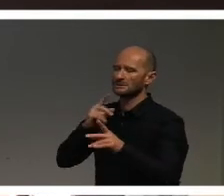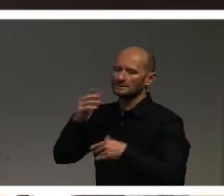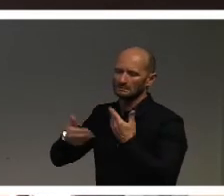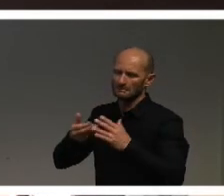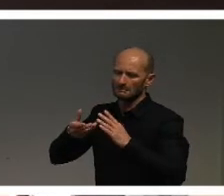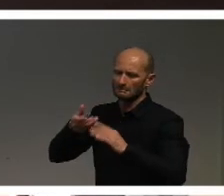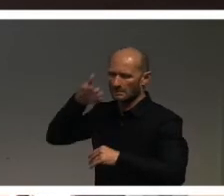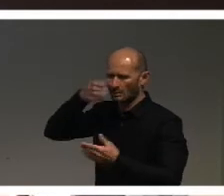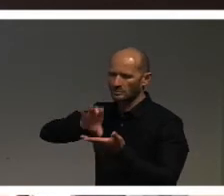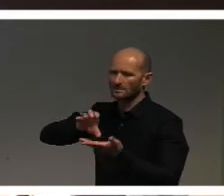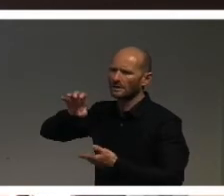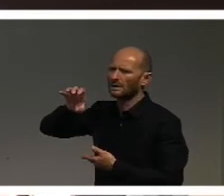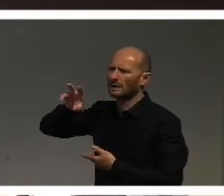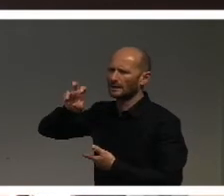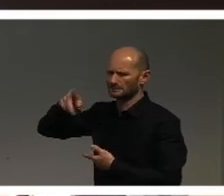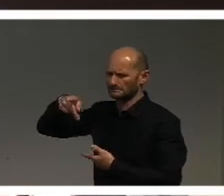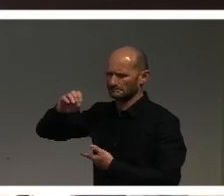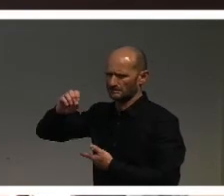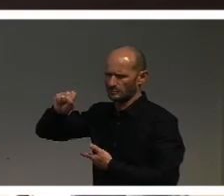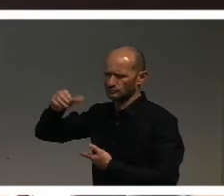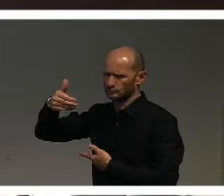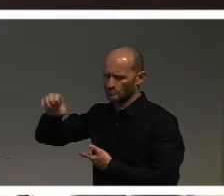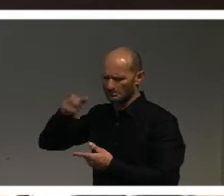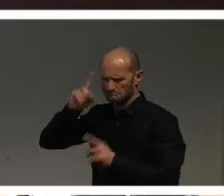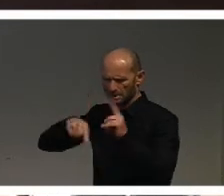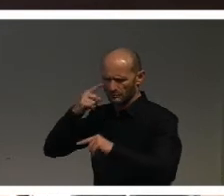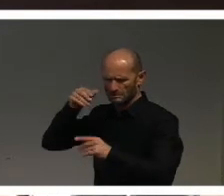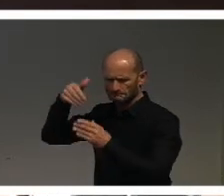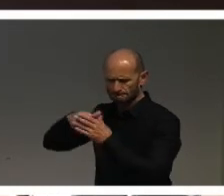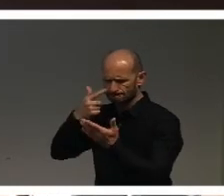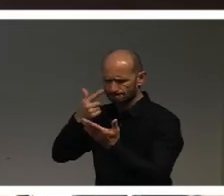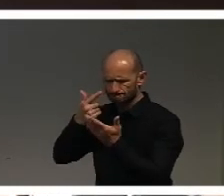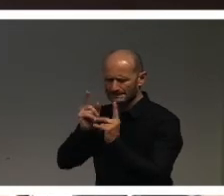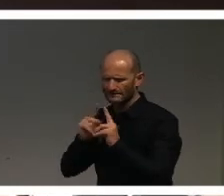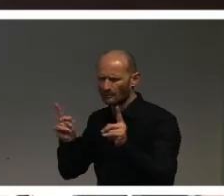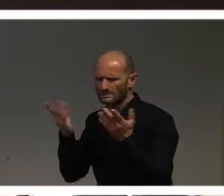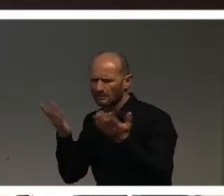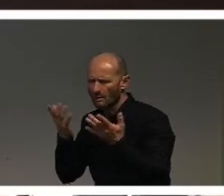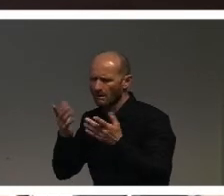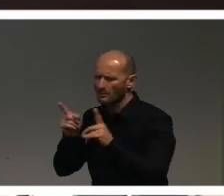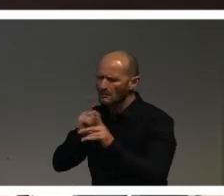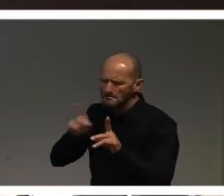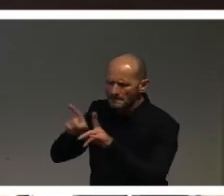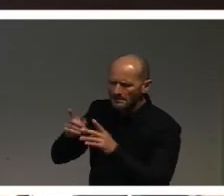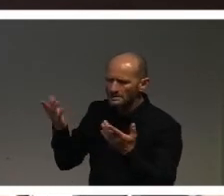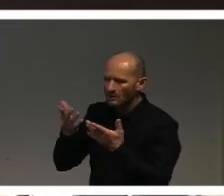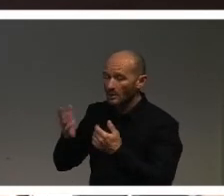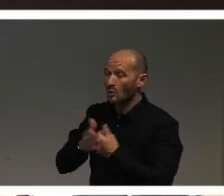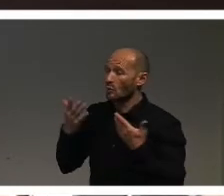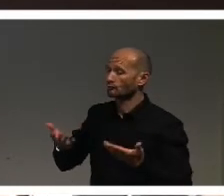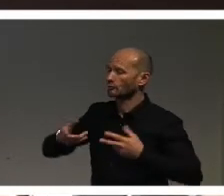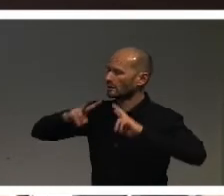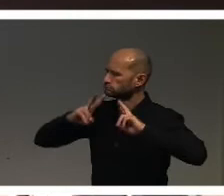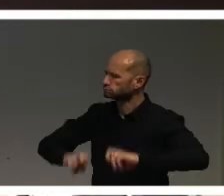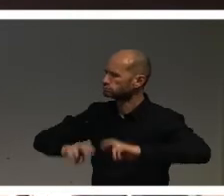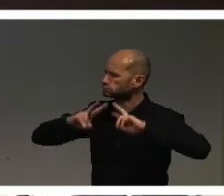laquelle souvent on ne comprend pas bien quelles sont les différences ou même les similitudes. Et aujourd'hui, il y a de plus en plus de recherches et de